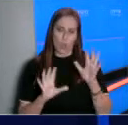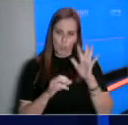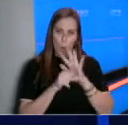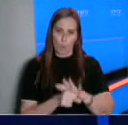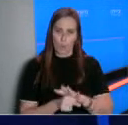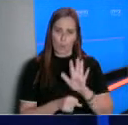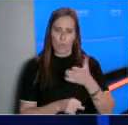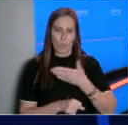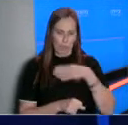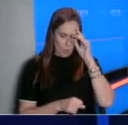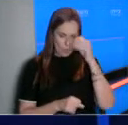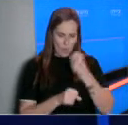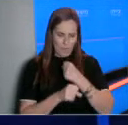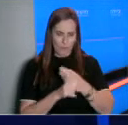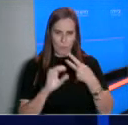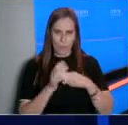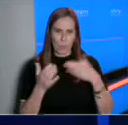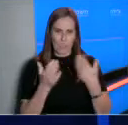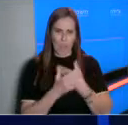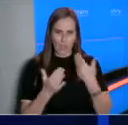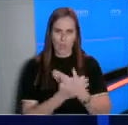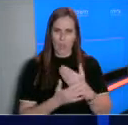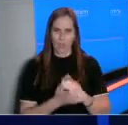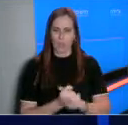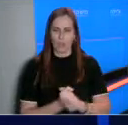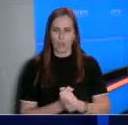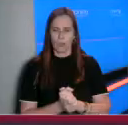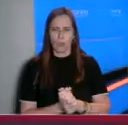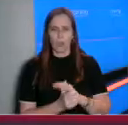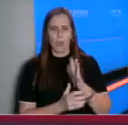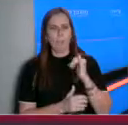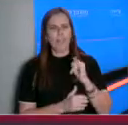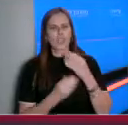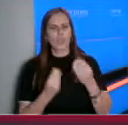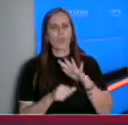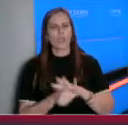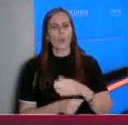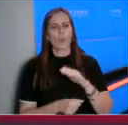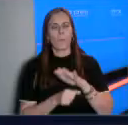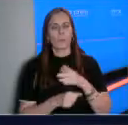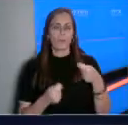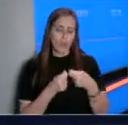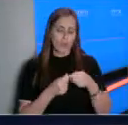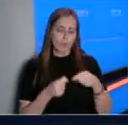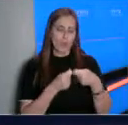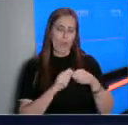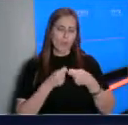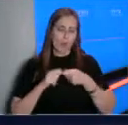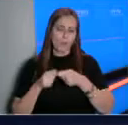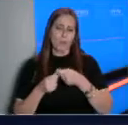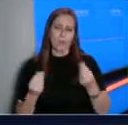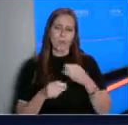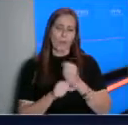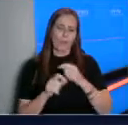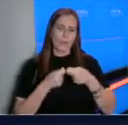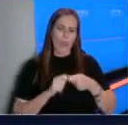הוא שכר גם איזה בחור שעבד באיזה תוכנית חדשה. מה זה טובים? אני צריך להבין, מה זה טובים? בואו, מקושרים. בסופו של הדברים